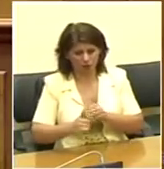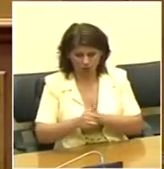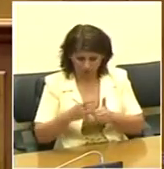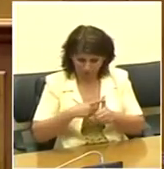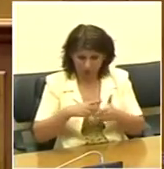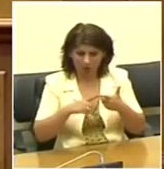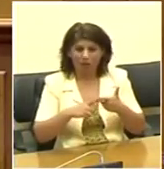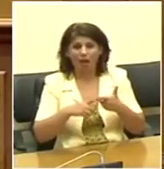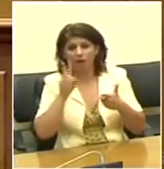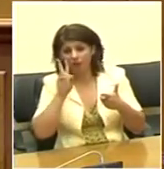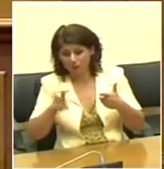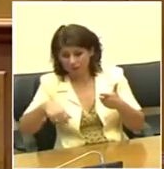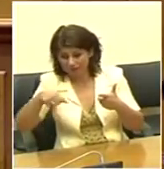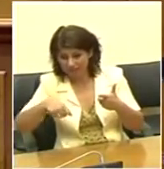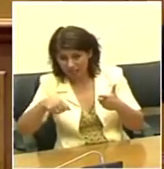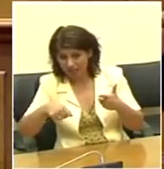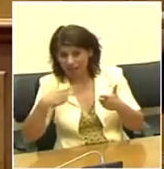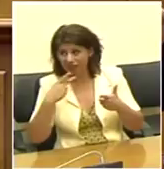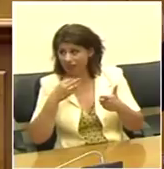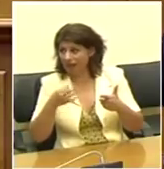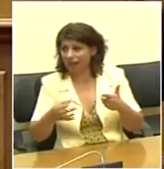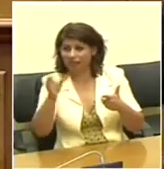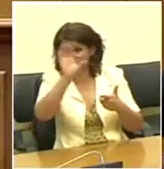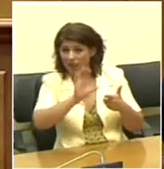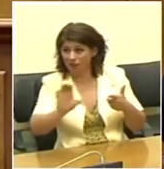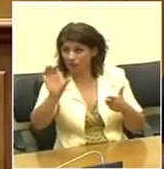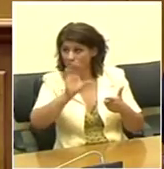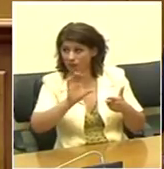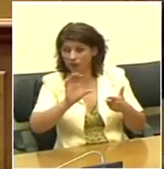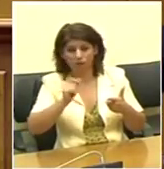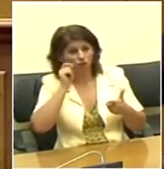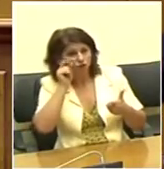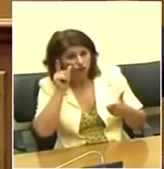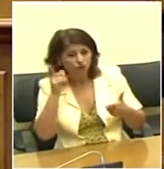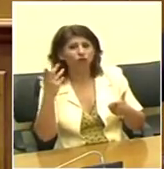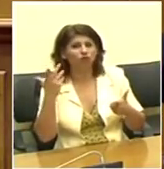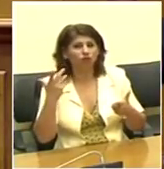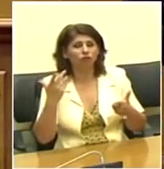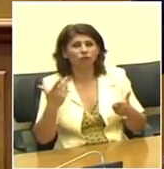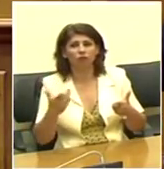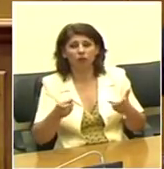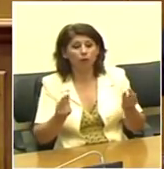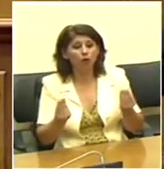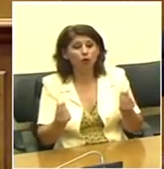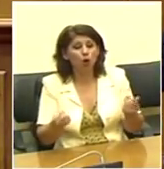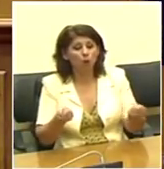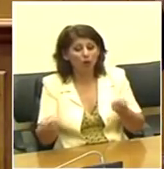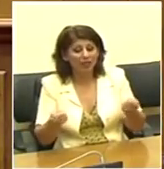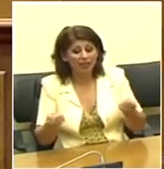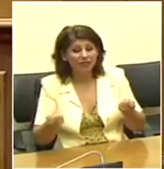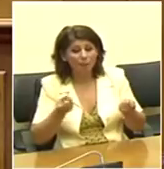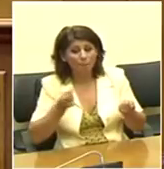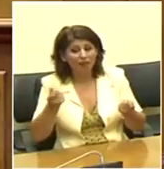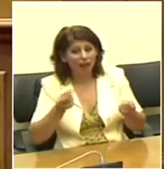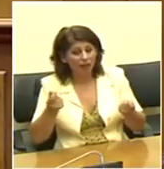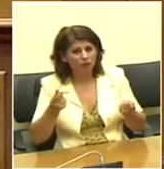Βλέπουμε ότι ενώ στην Ευρώπη μας θαυμάζουν για πώς διαχειριστήκαμε τους μετανάστες, εσείς